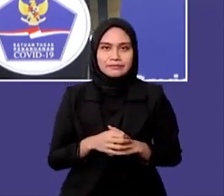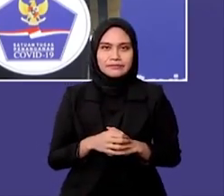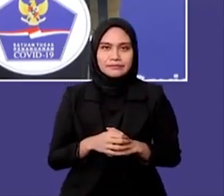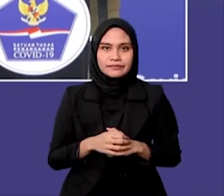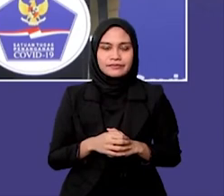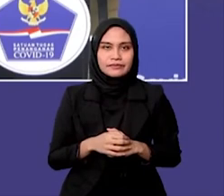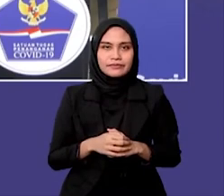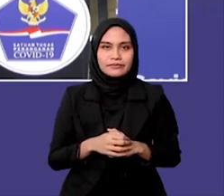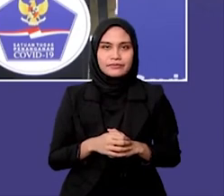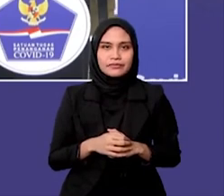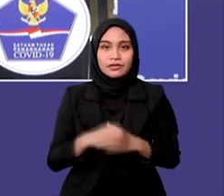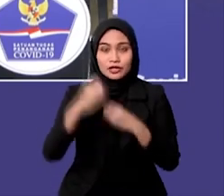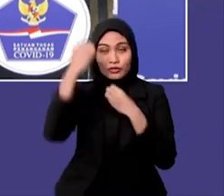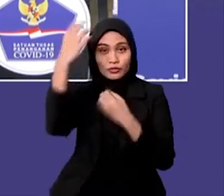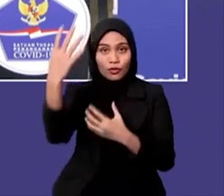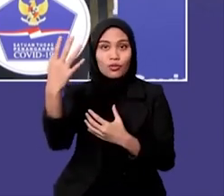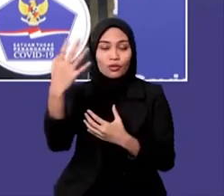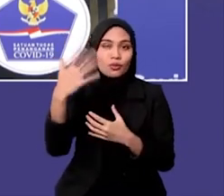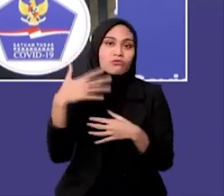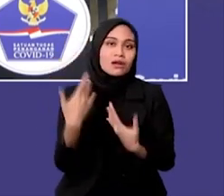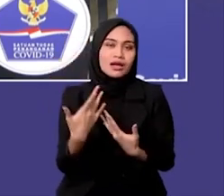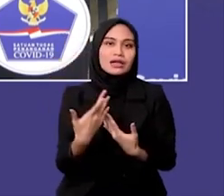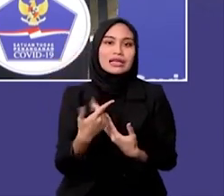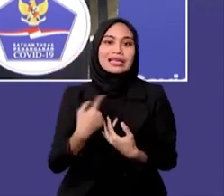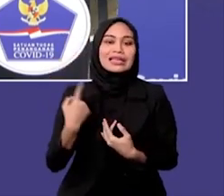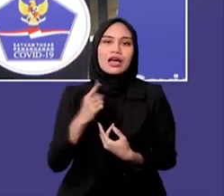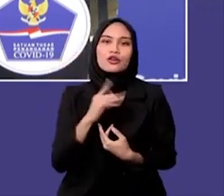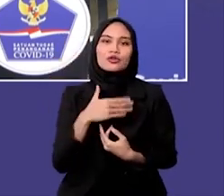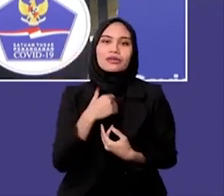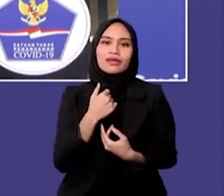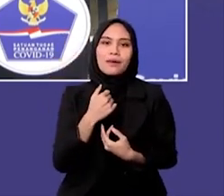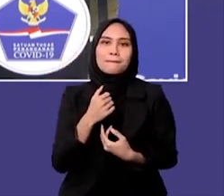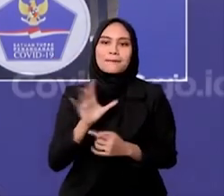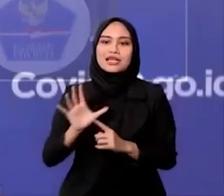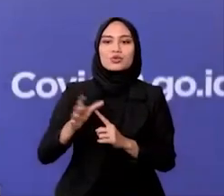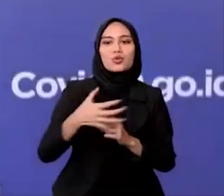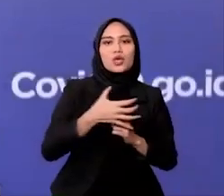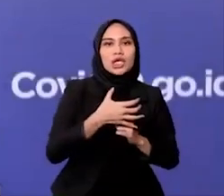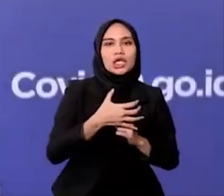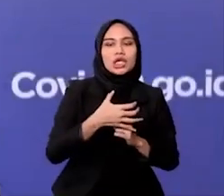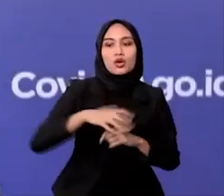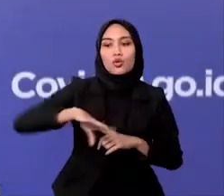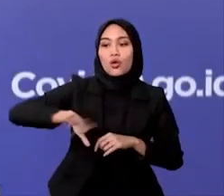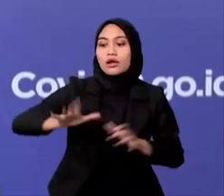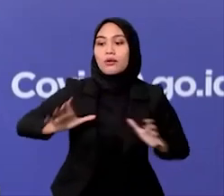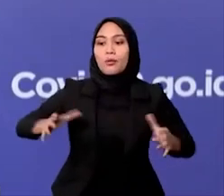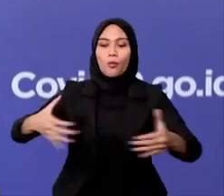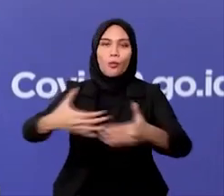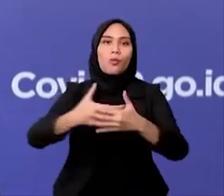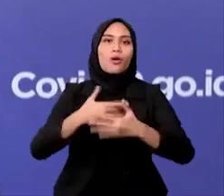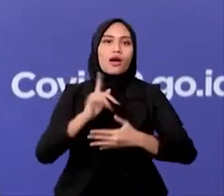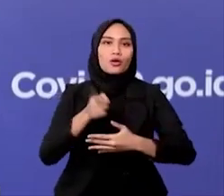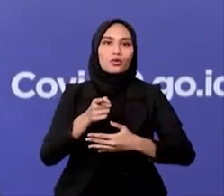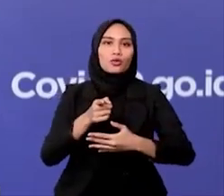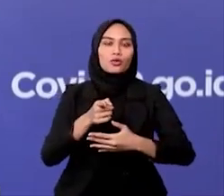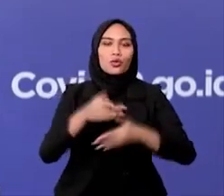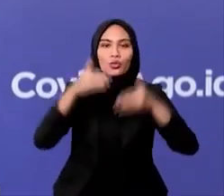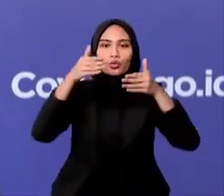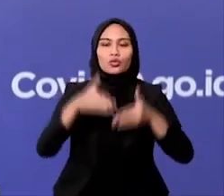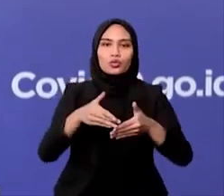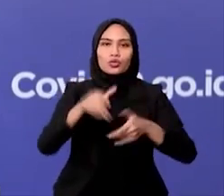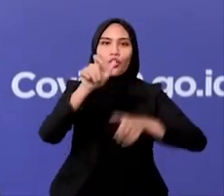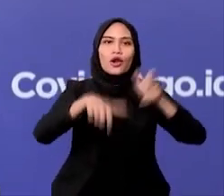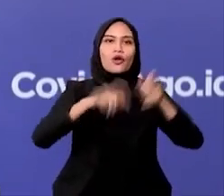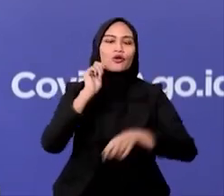himbauan agar kita betul-betul melindungi keluarga kita terutama yang usia rentan dari ancaman